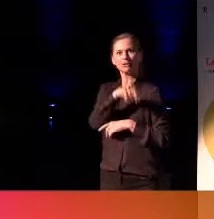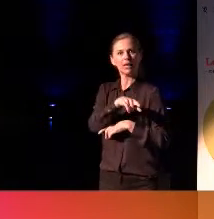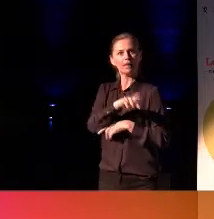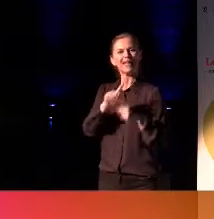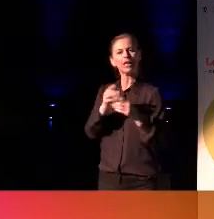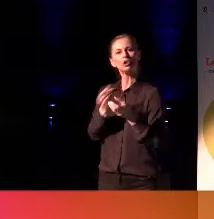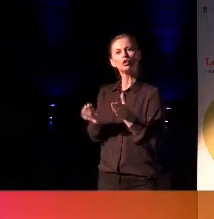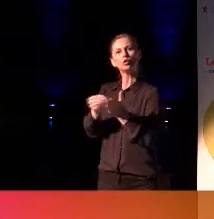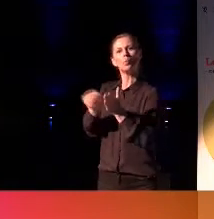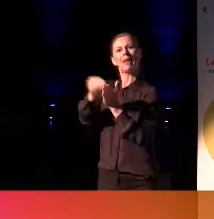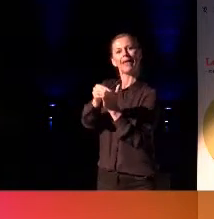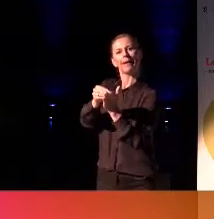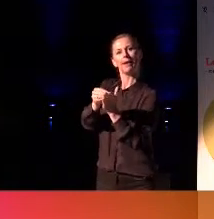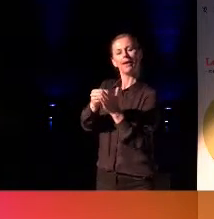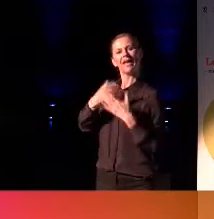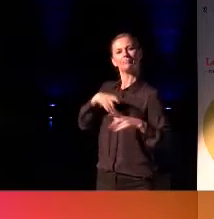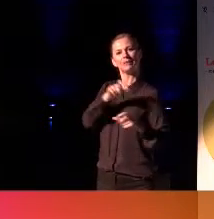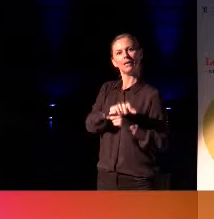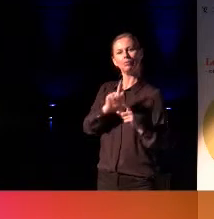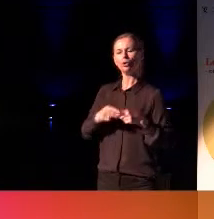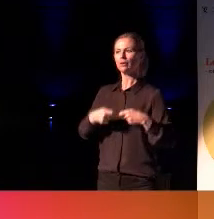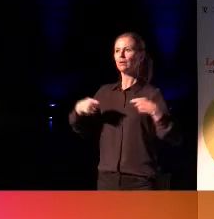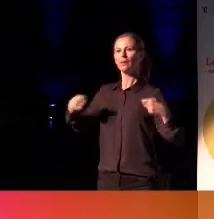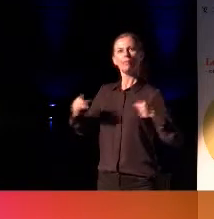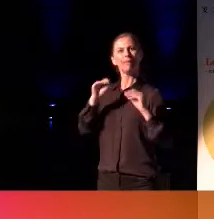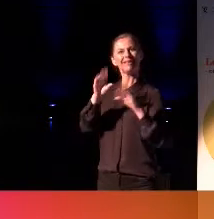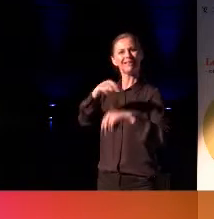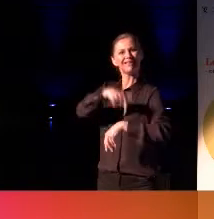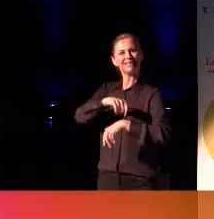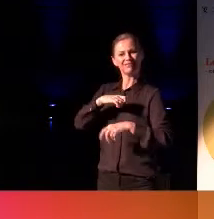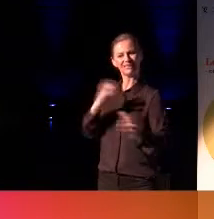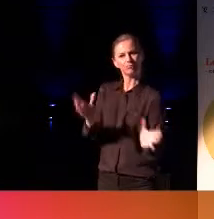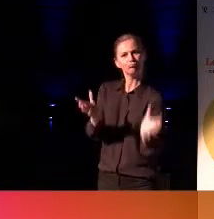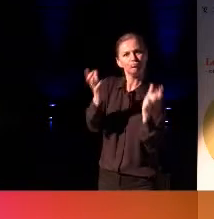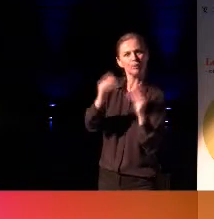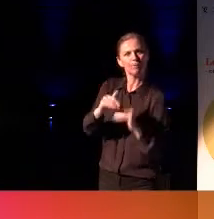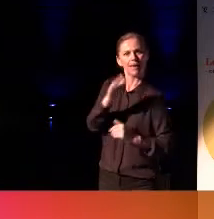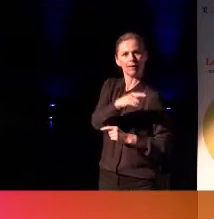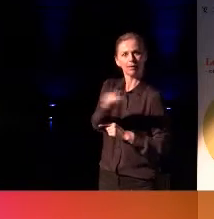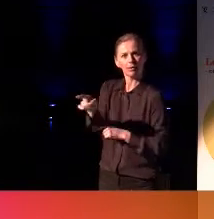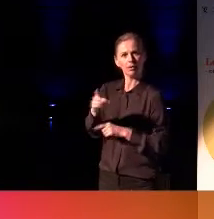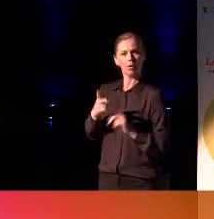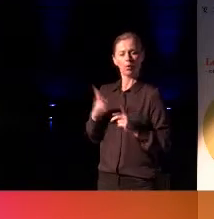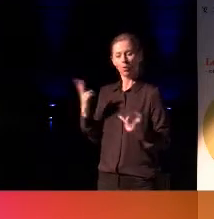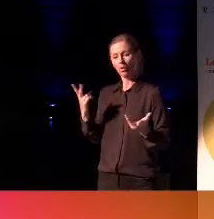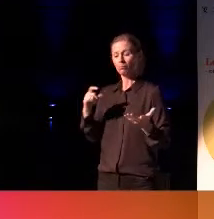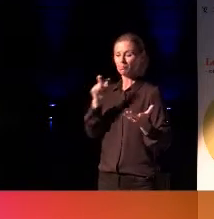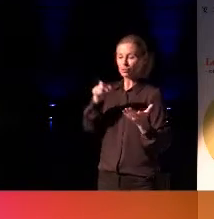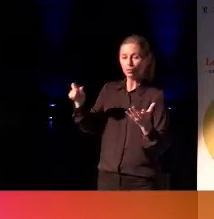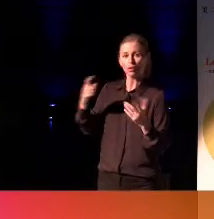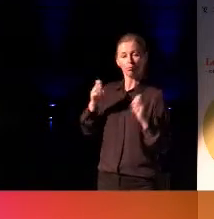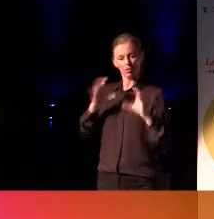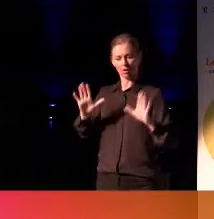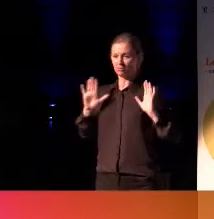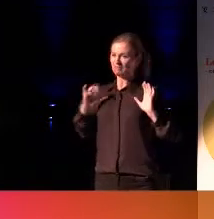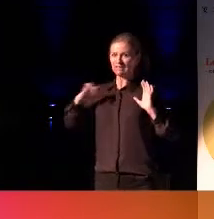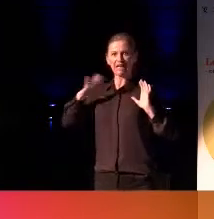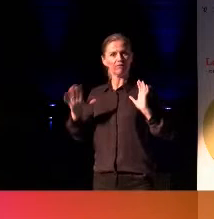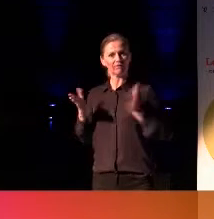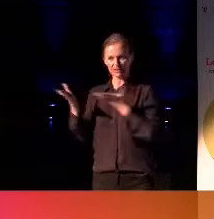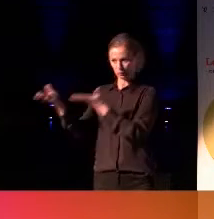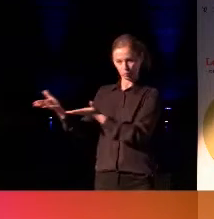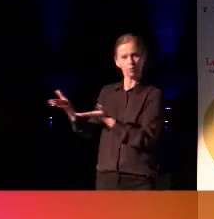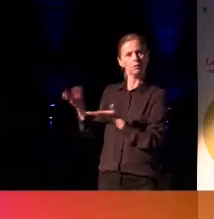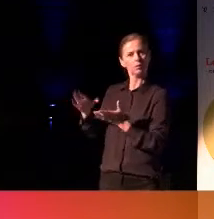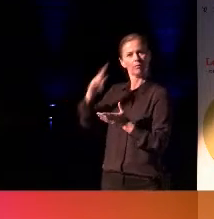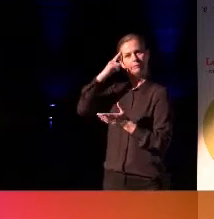skal supplere helsepersonell, sånn at de får bedre tid til de som trenger det mer. Og de som kan og vil klare seg selv mer, skal